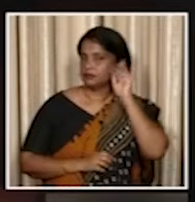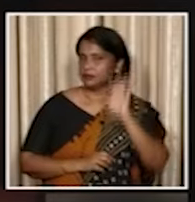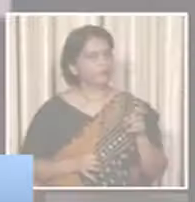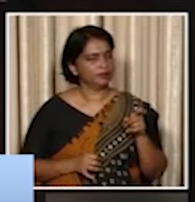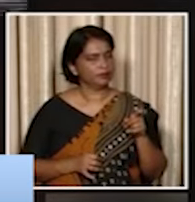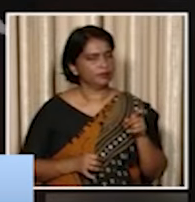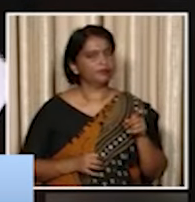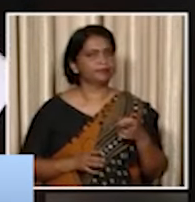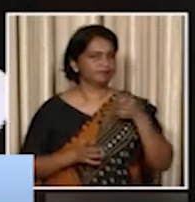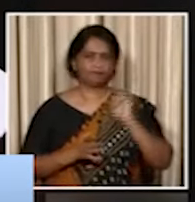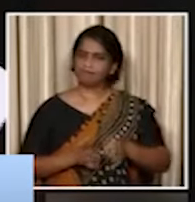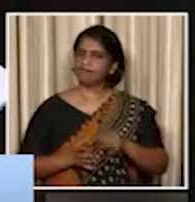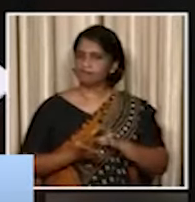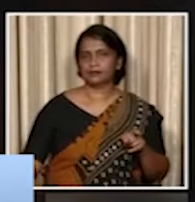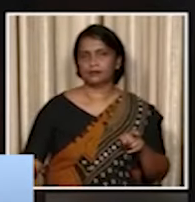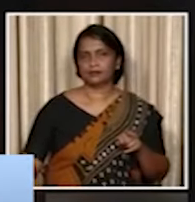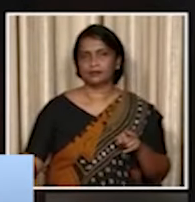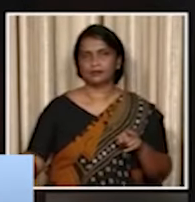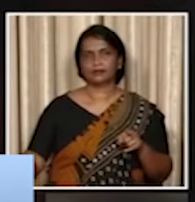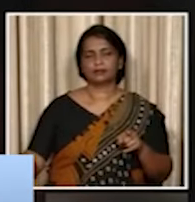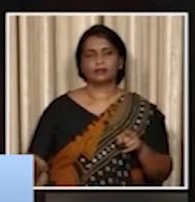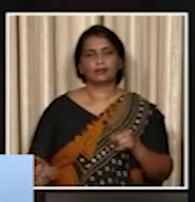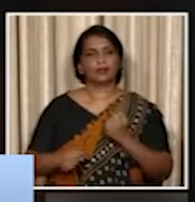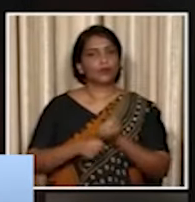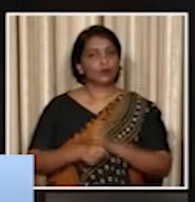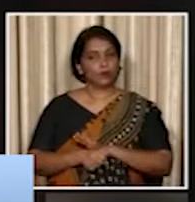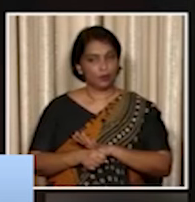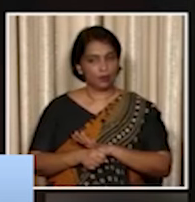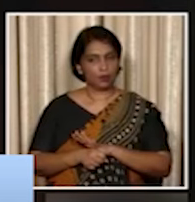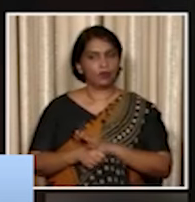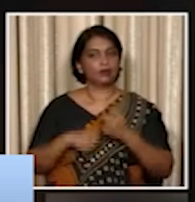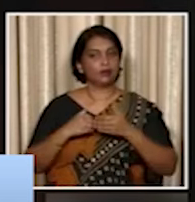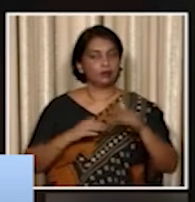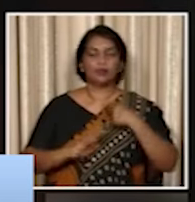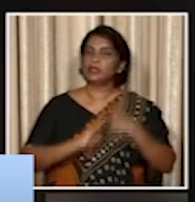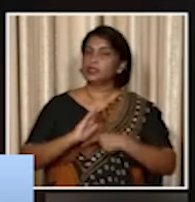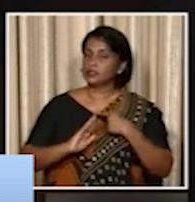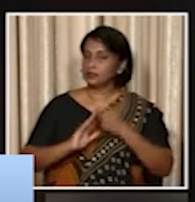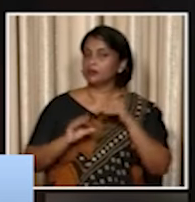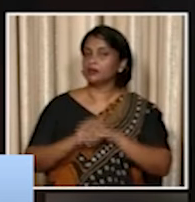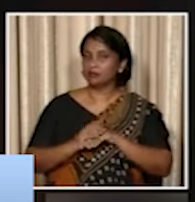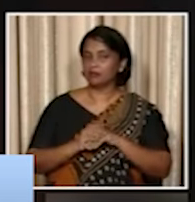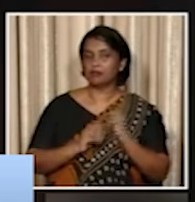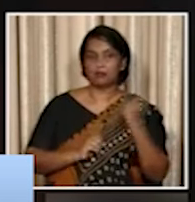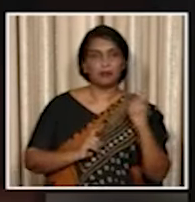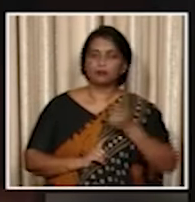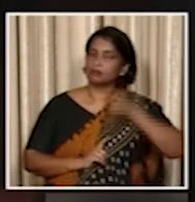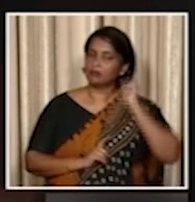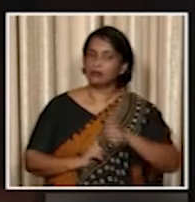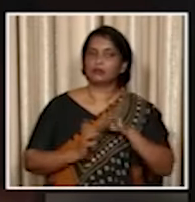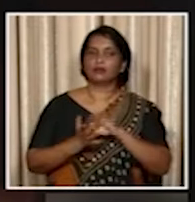කැබිනට් මණ්ඩලය තීන්දුවක් අරගෙන තිබෙනවා කෝවිඩ් වසංගතය අතරතුර ශ්‍රී ලංකාව තුළ බලාත්මක කරන ලද